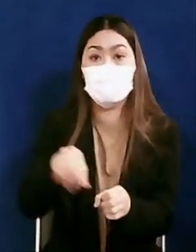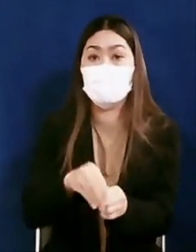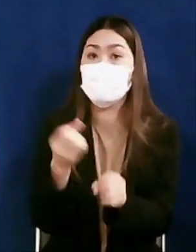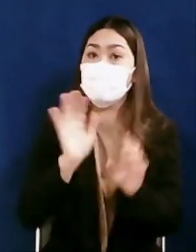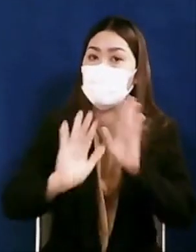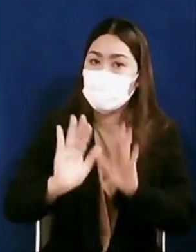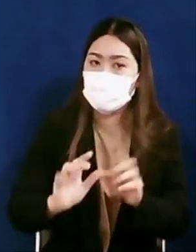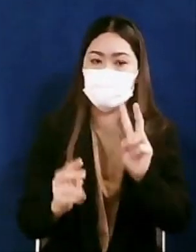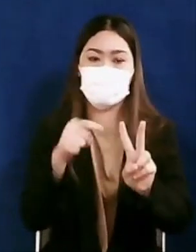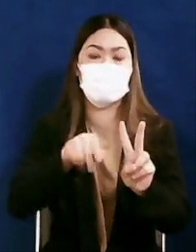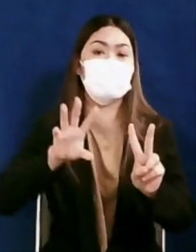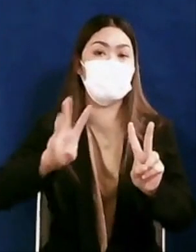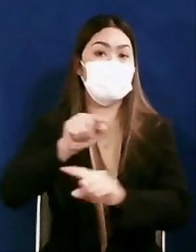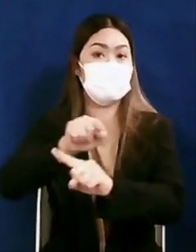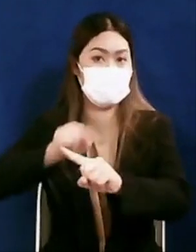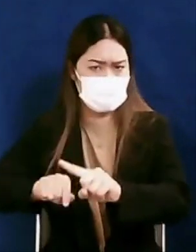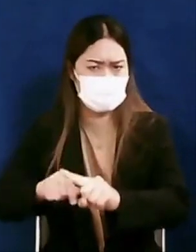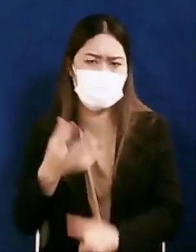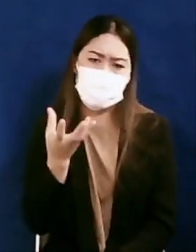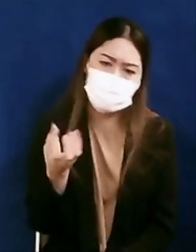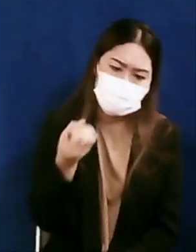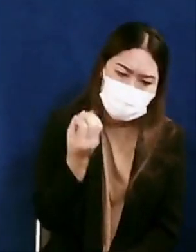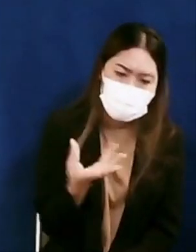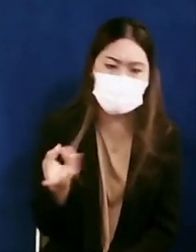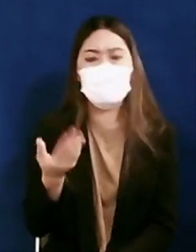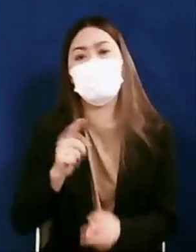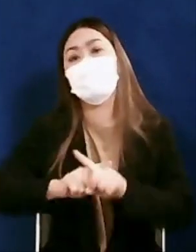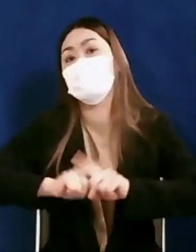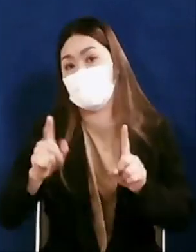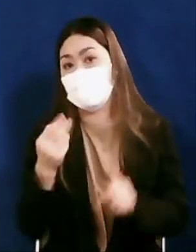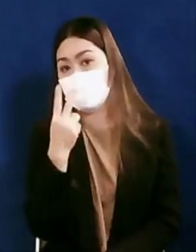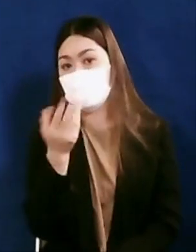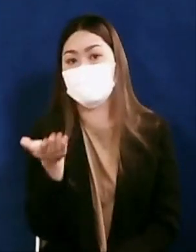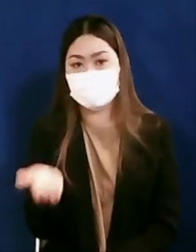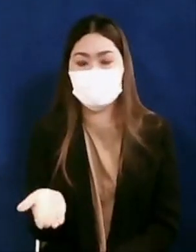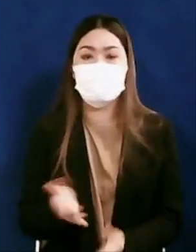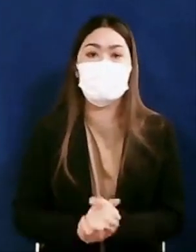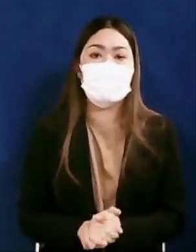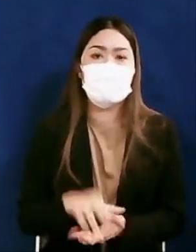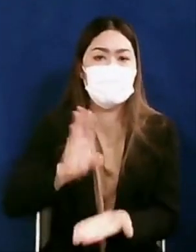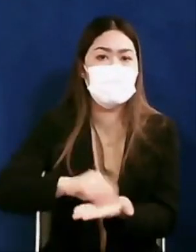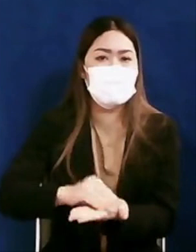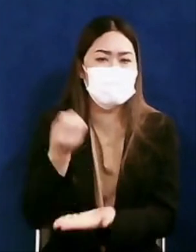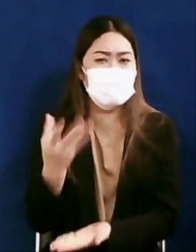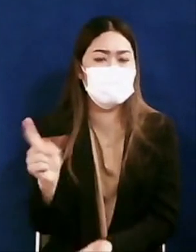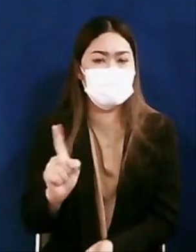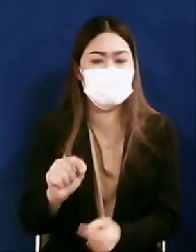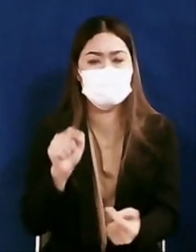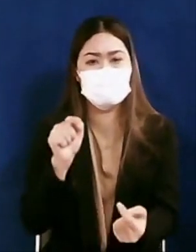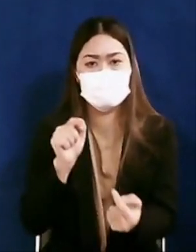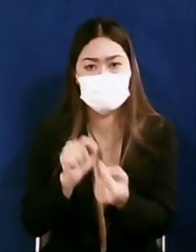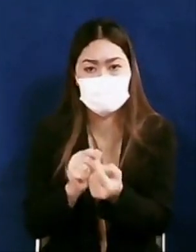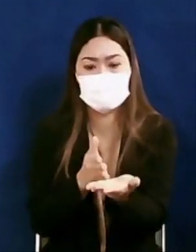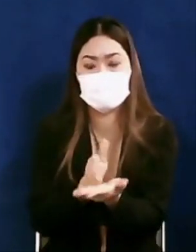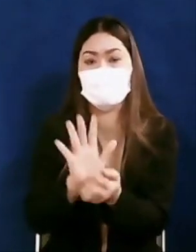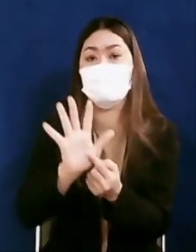มาณ 2.6% ก็มากน้อยแตกต่างกันไปนะท่านก็เห็นนะครับเยอะๆก็จะมีแถวเข